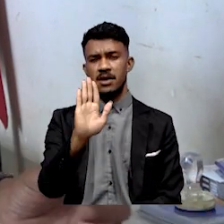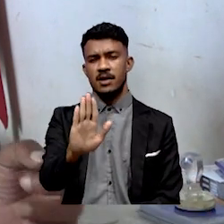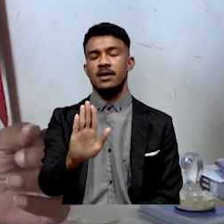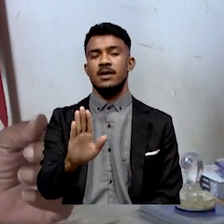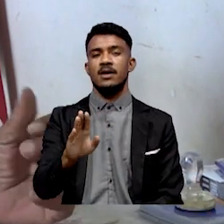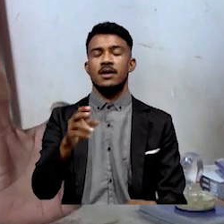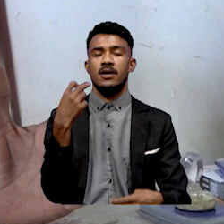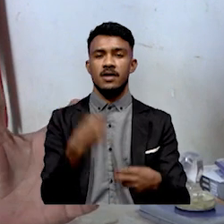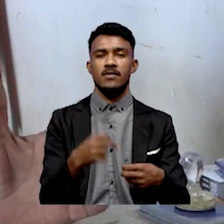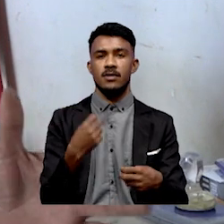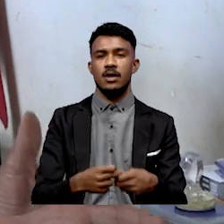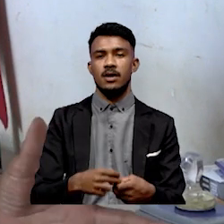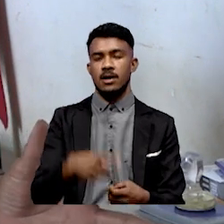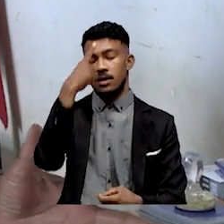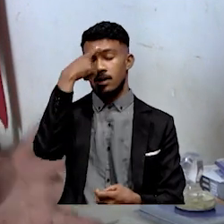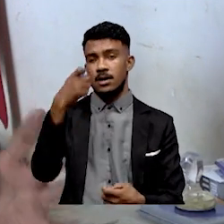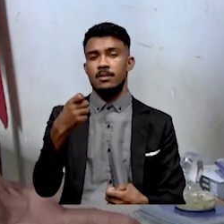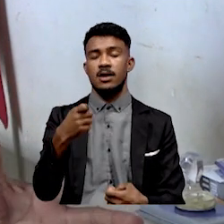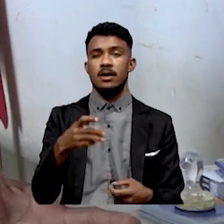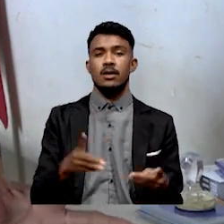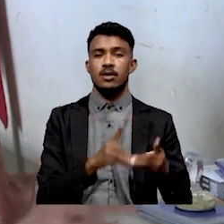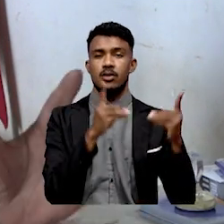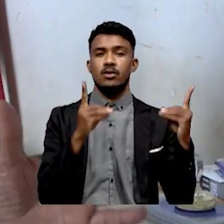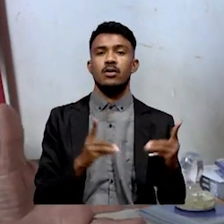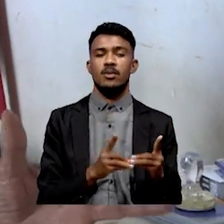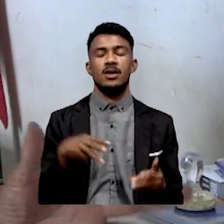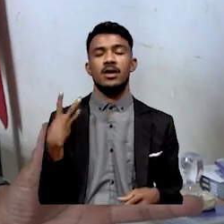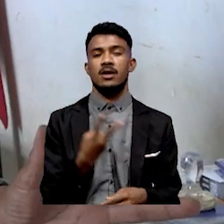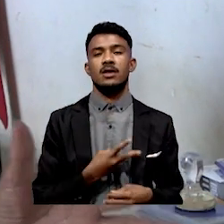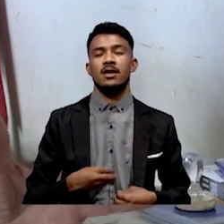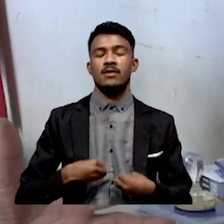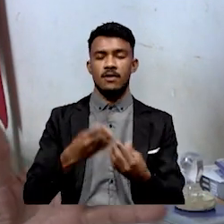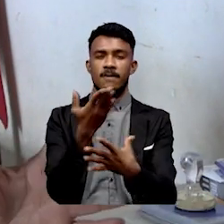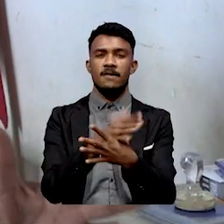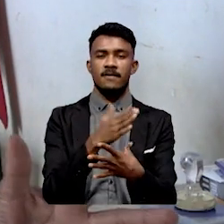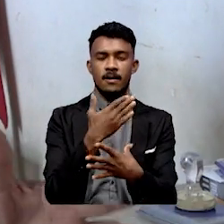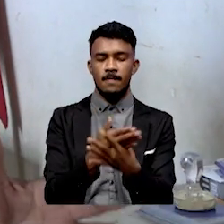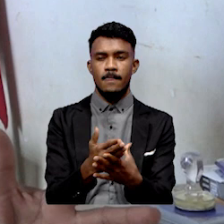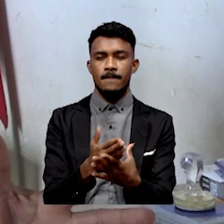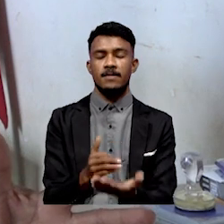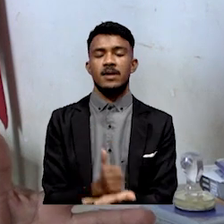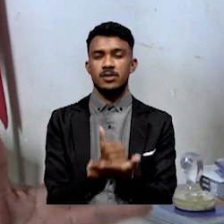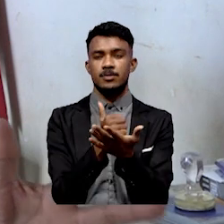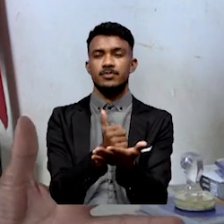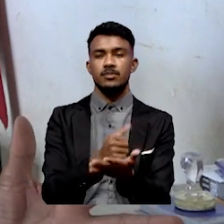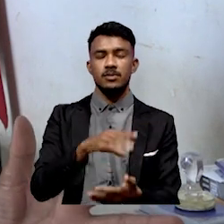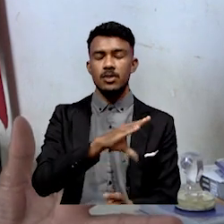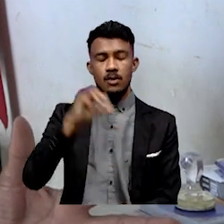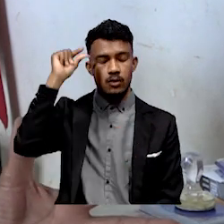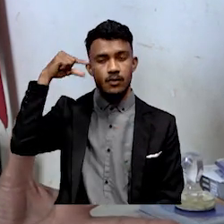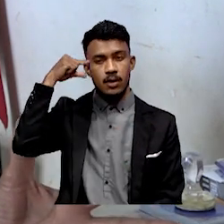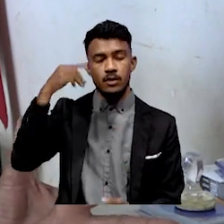domin, maka ita hala ajuda humanitária basira, proteja sira, tau ia fati, no governo atare, o insa, atubela ajuda